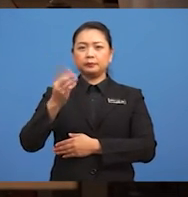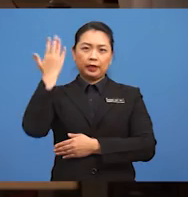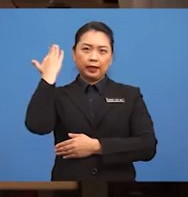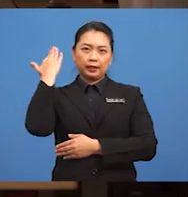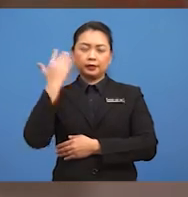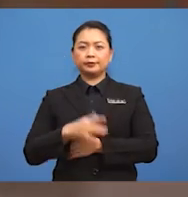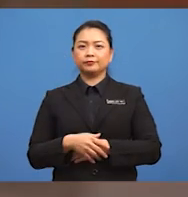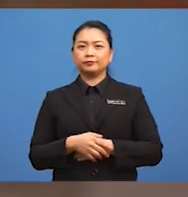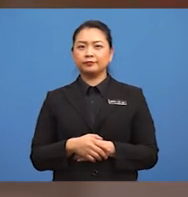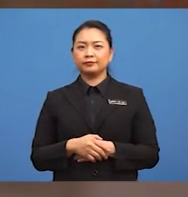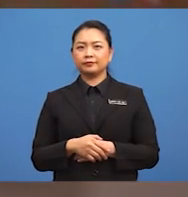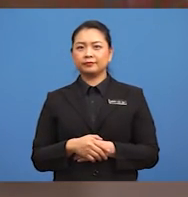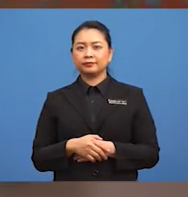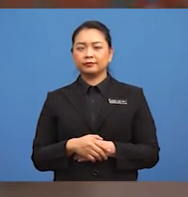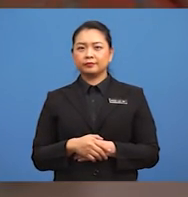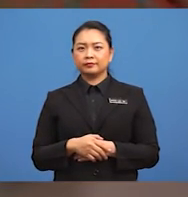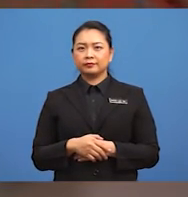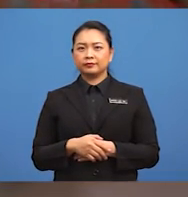belakang.